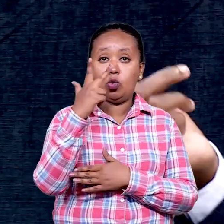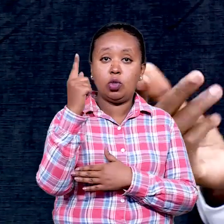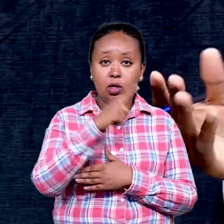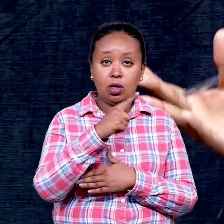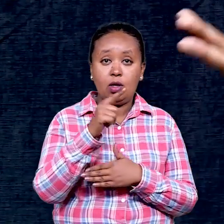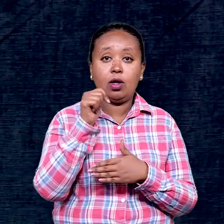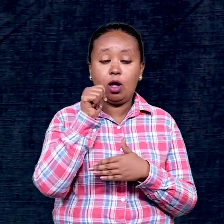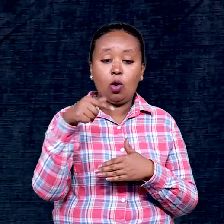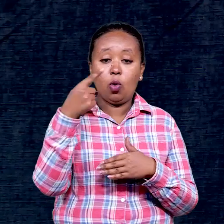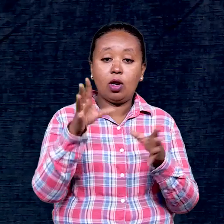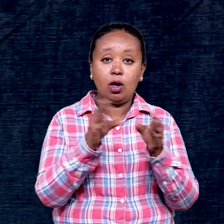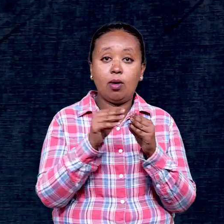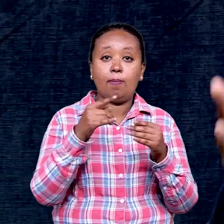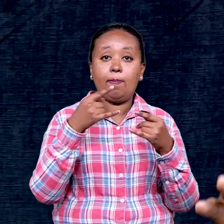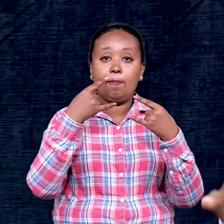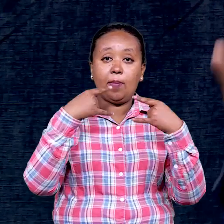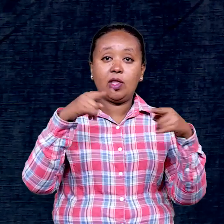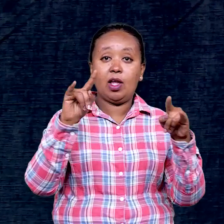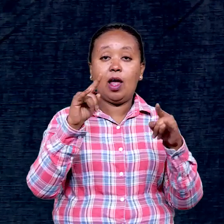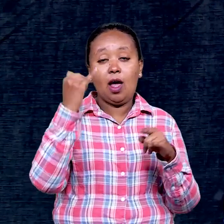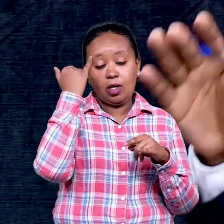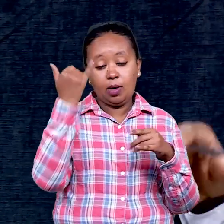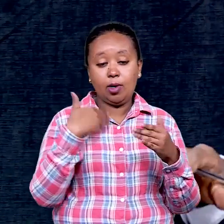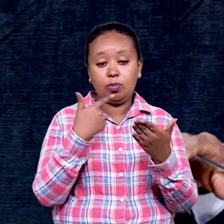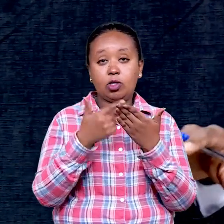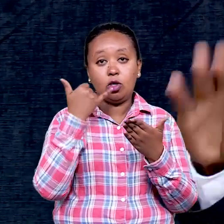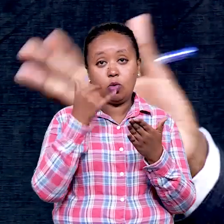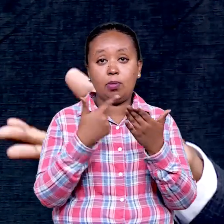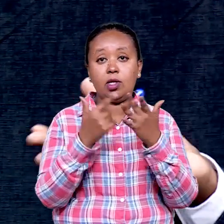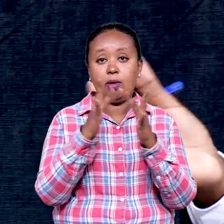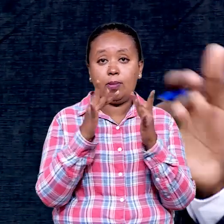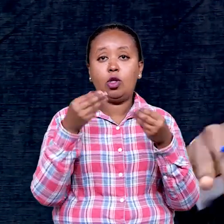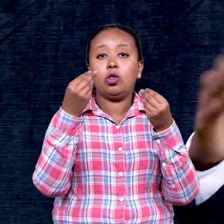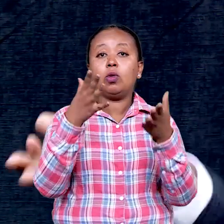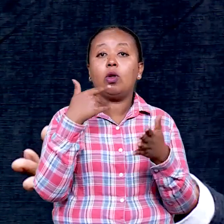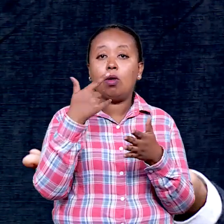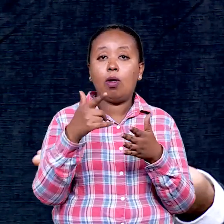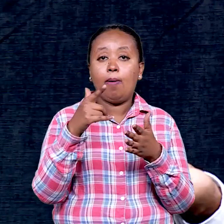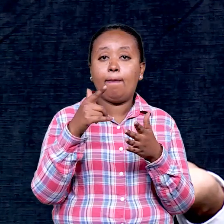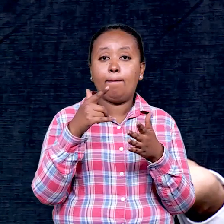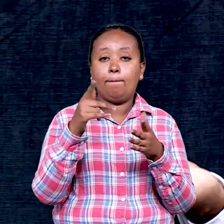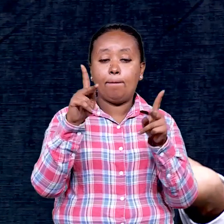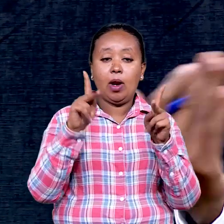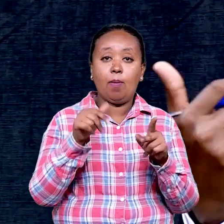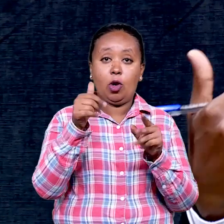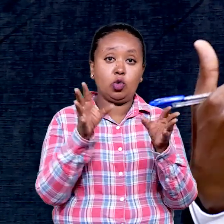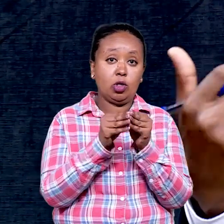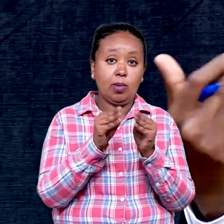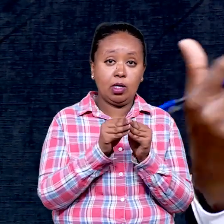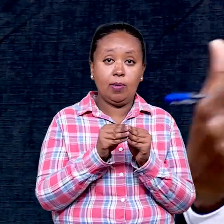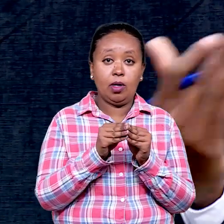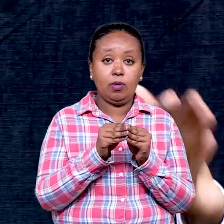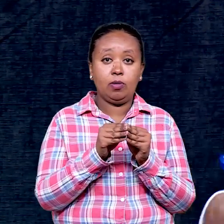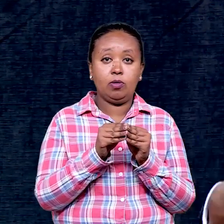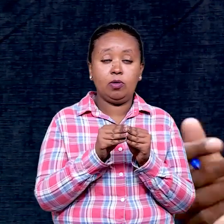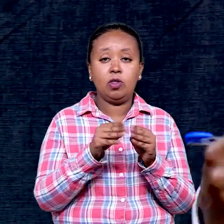ወዲያ ሊሰበሰብ በዜና ሀሳብ ያላችሁ በዚህ ስልክ ቁጥር በዚህ ኢሜይል ስጡ ይላል ወይ በማግስቱ ፓርላማው ይሰበሰባል። ስለዚህ